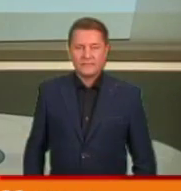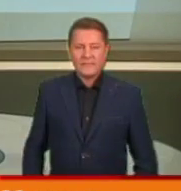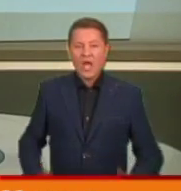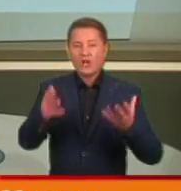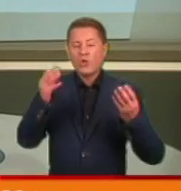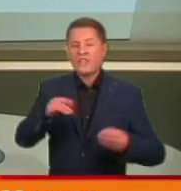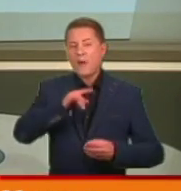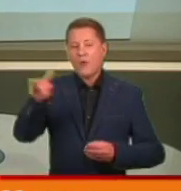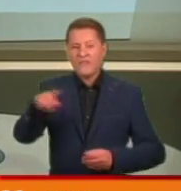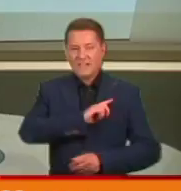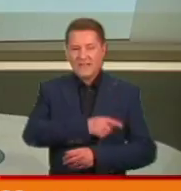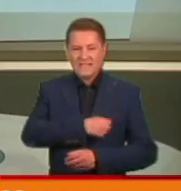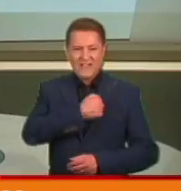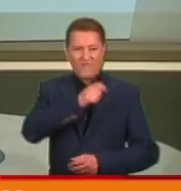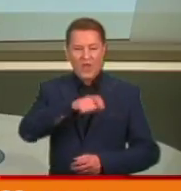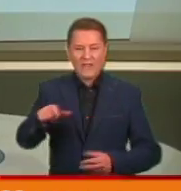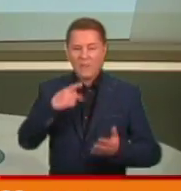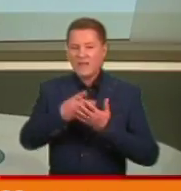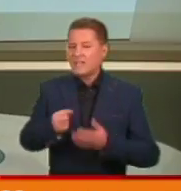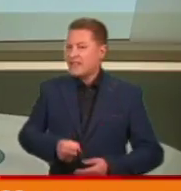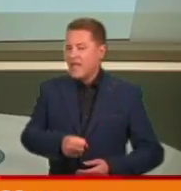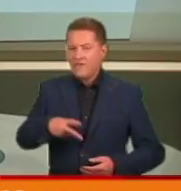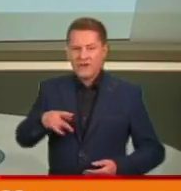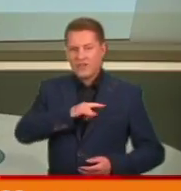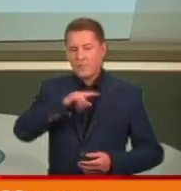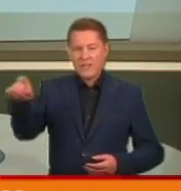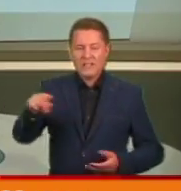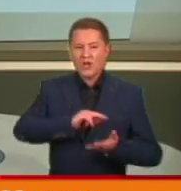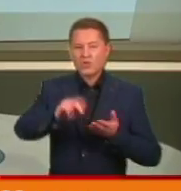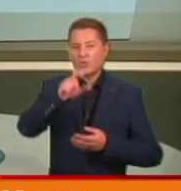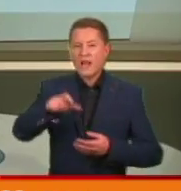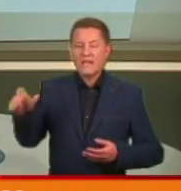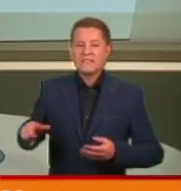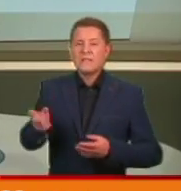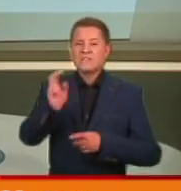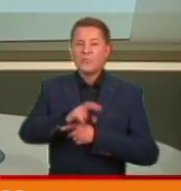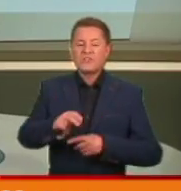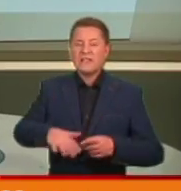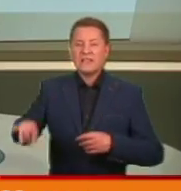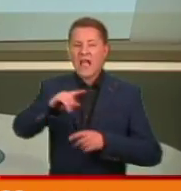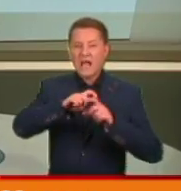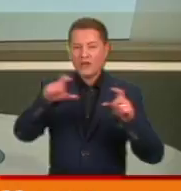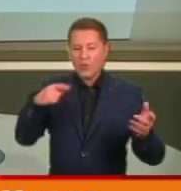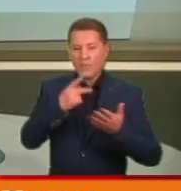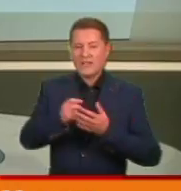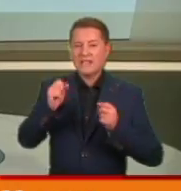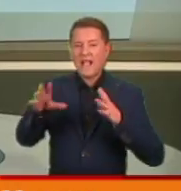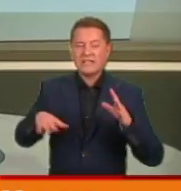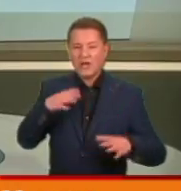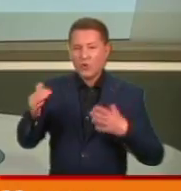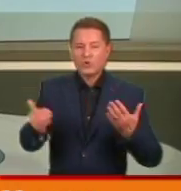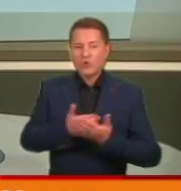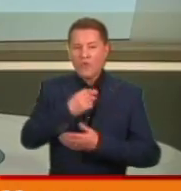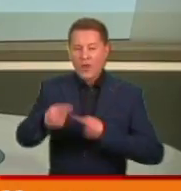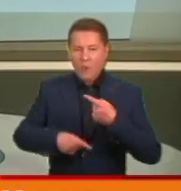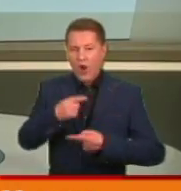До Дня повітряних сил вояки показали найвищий пілотаж. Журналістів запустили на аеродром показати, як тренується нове покоління